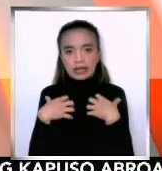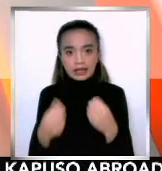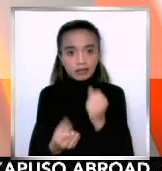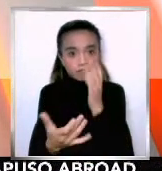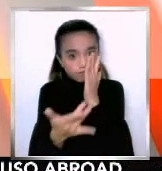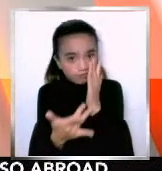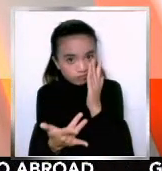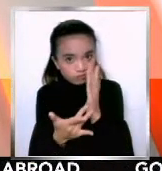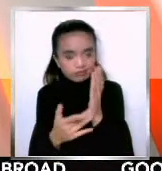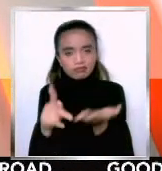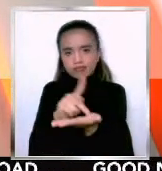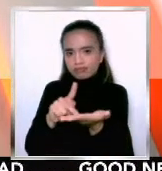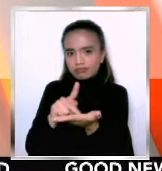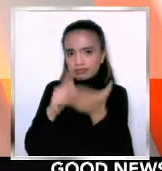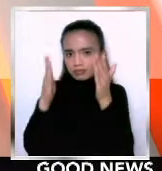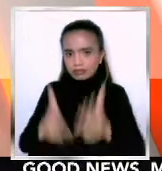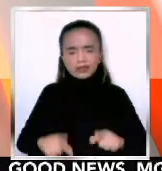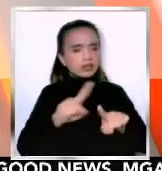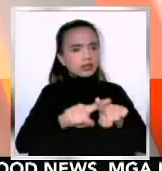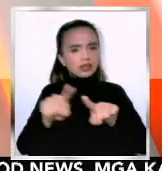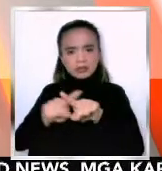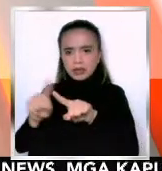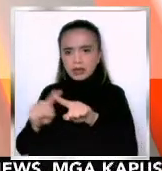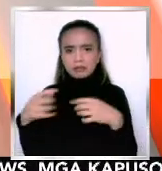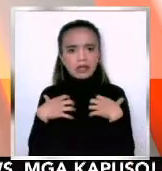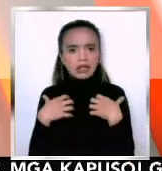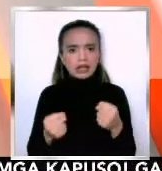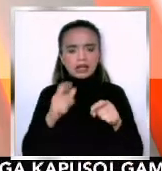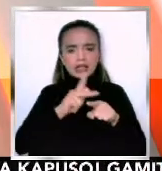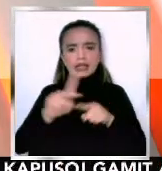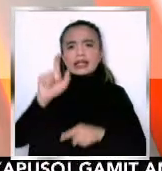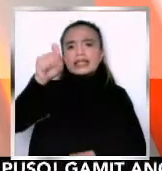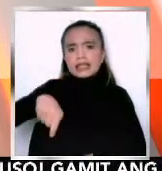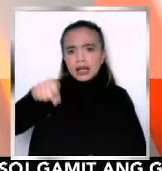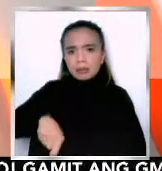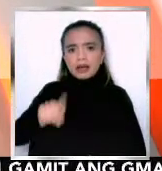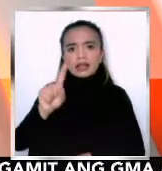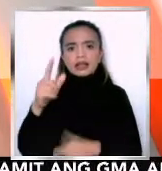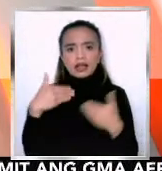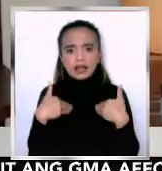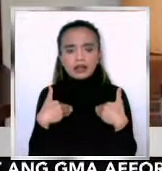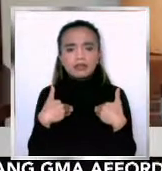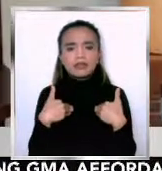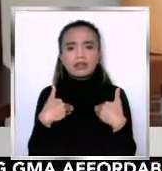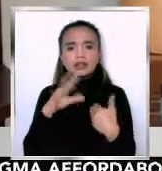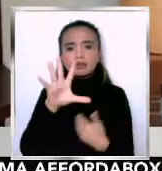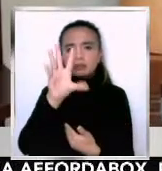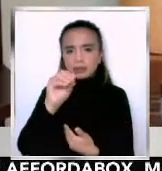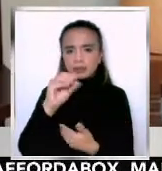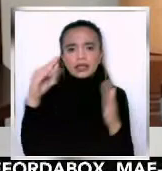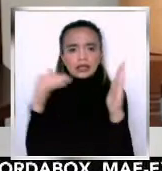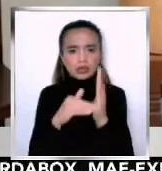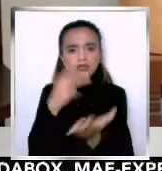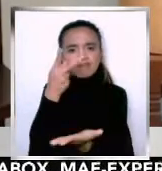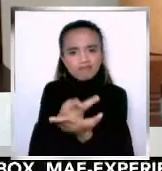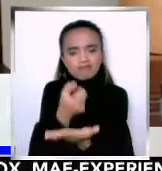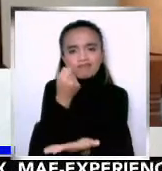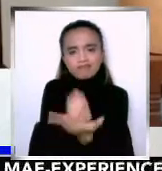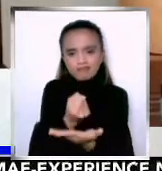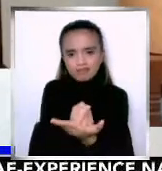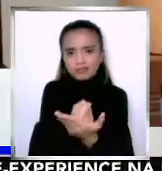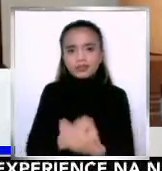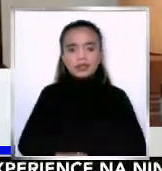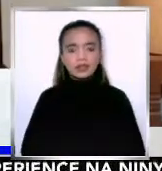iba pang healthcare professionals dapat may minimum salary na 50,000 pesos. Wala namang public engagement ang